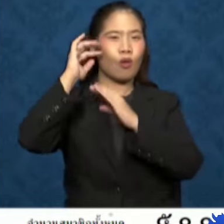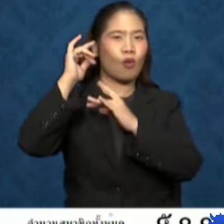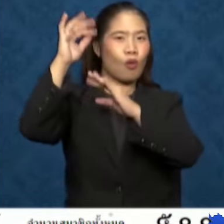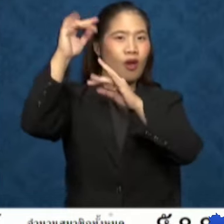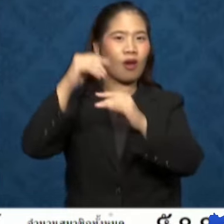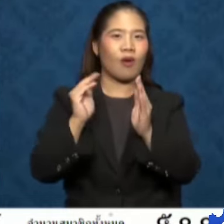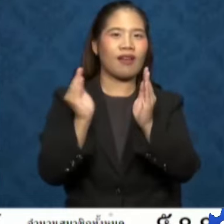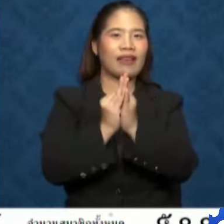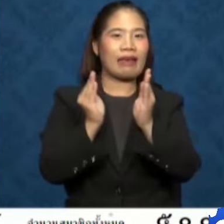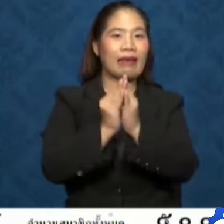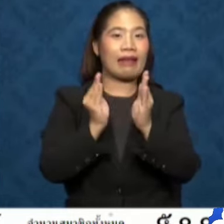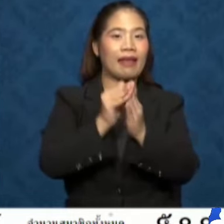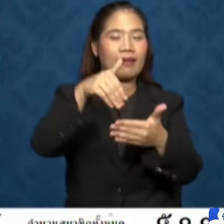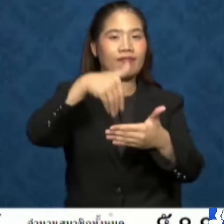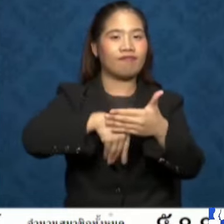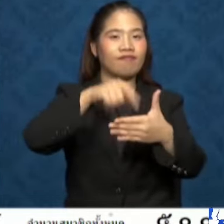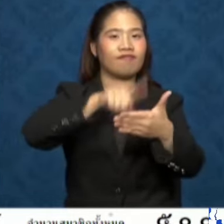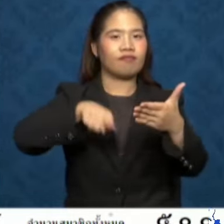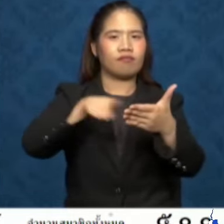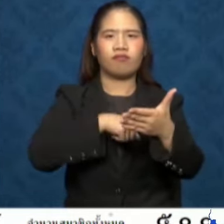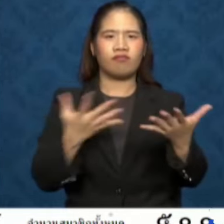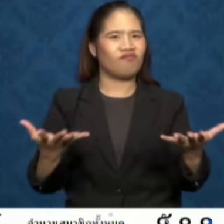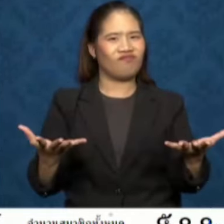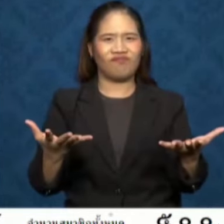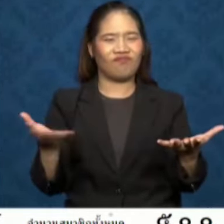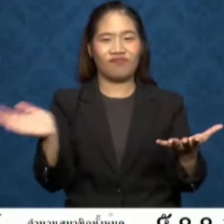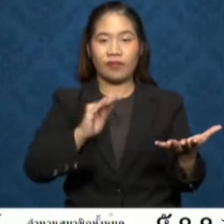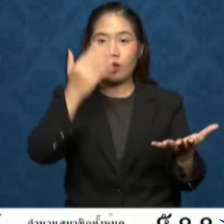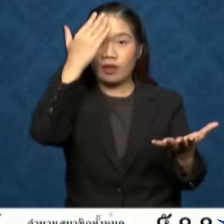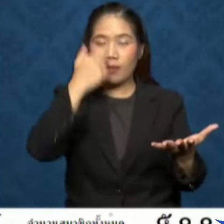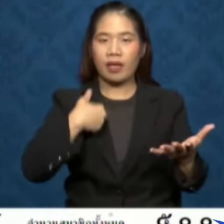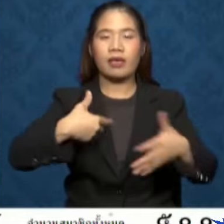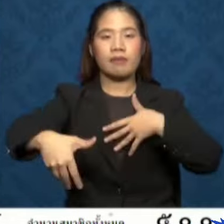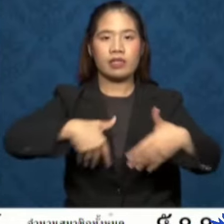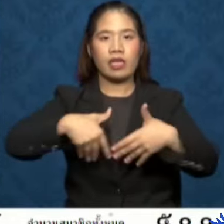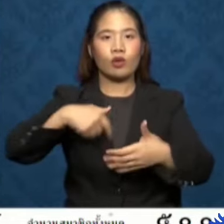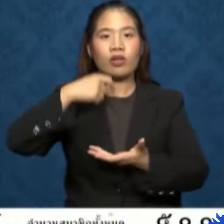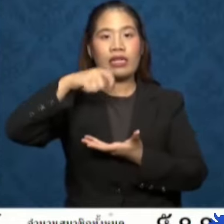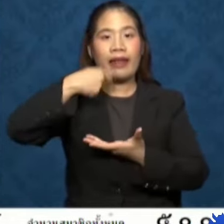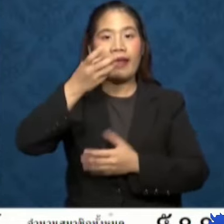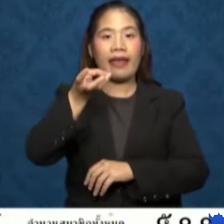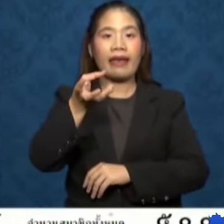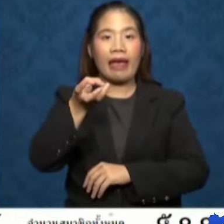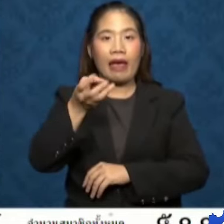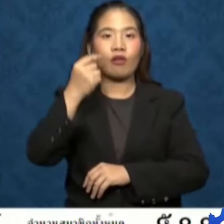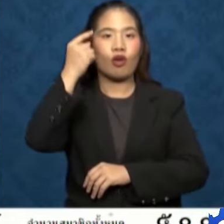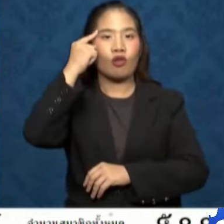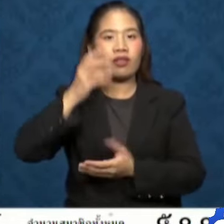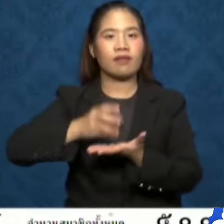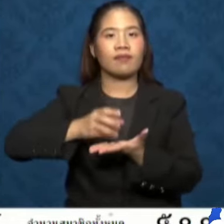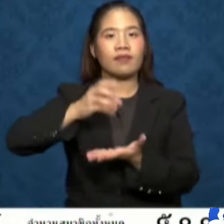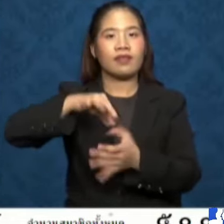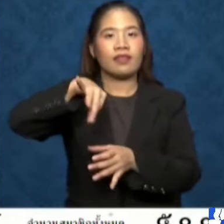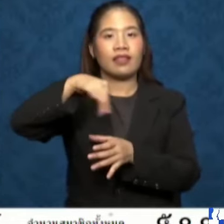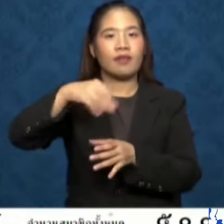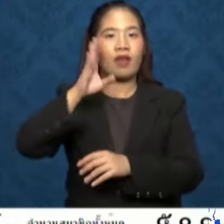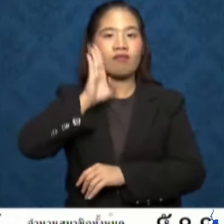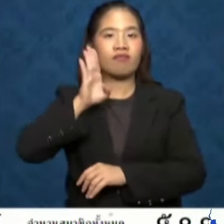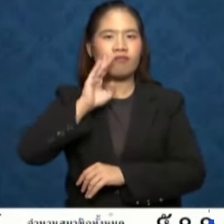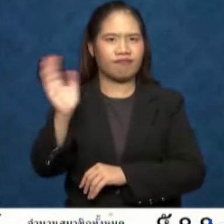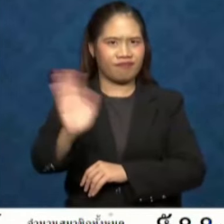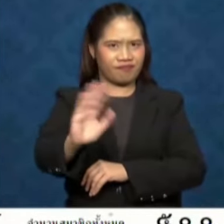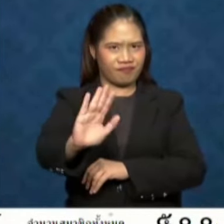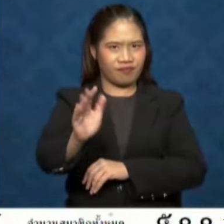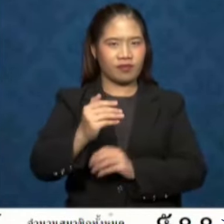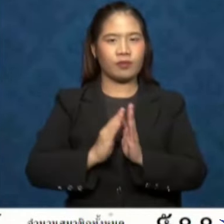คะแนนเสียงจากการเลือกตั้งไม่ได้อีกแล้วประชาชนเกินข้าวครับเเลิกกินช็อกมิตแล้วครับขอบคุณครับท่านประธาน